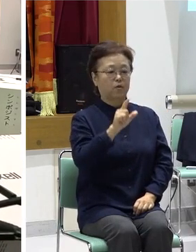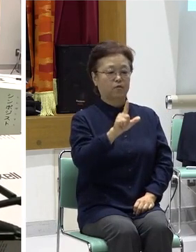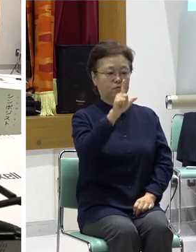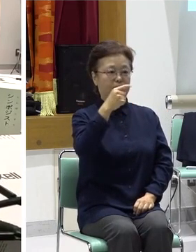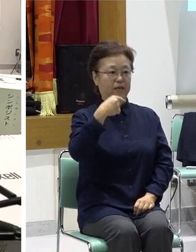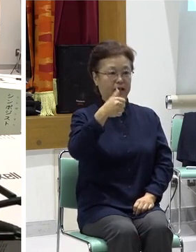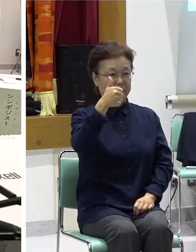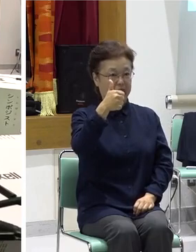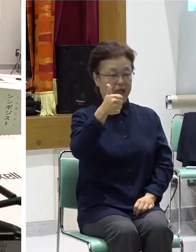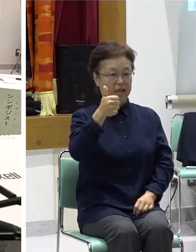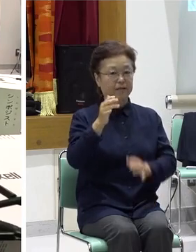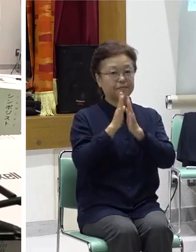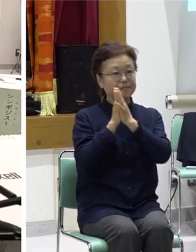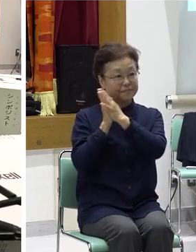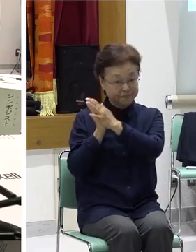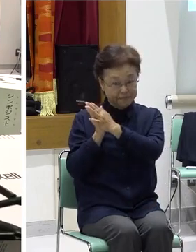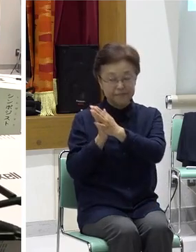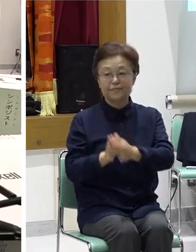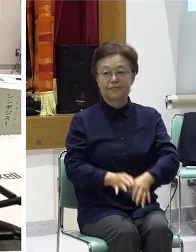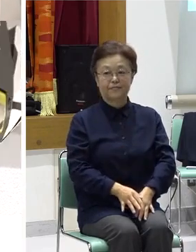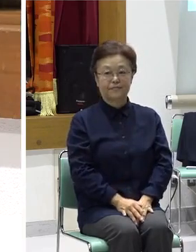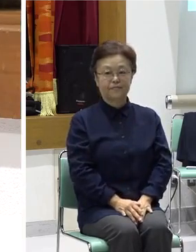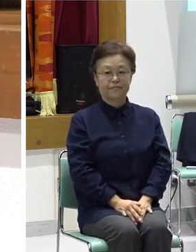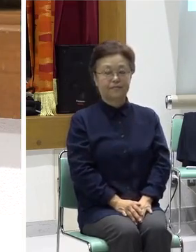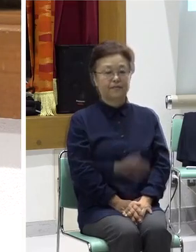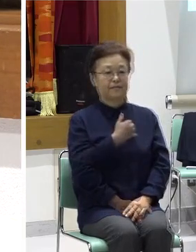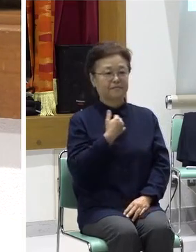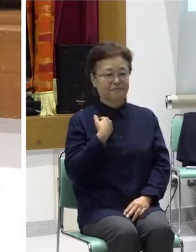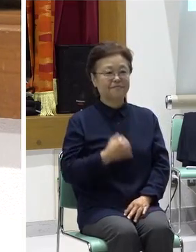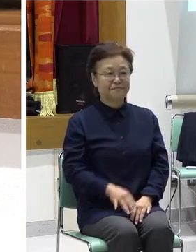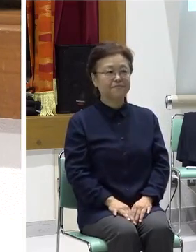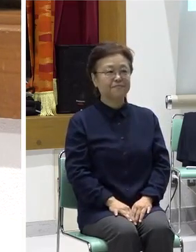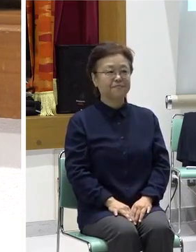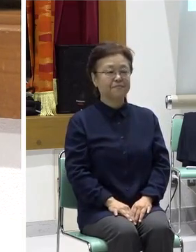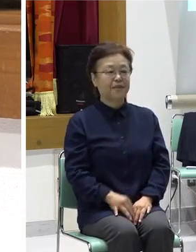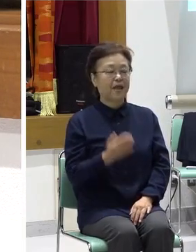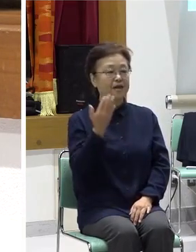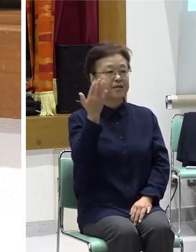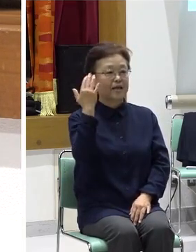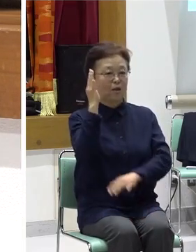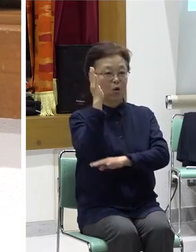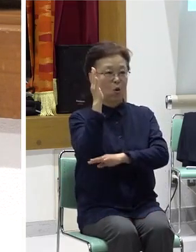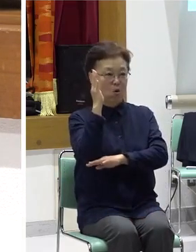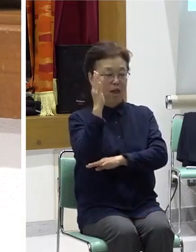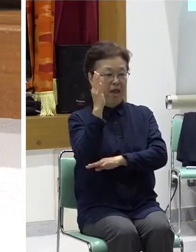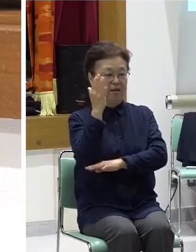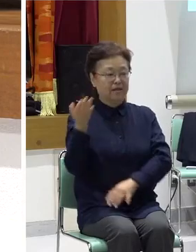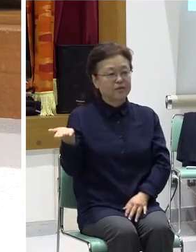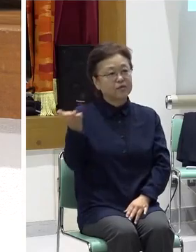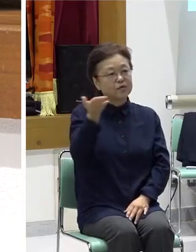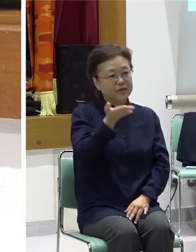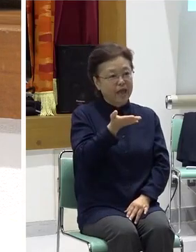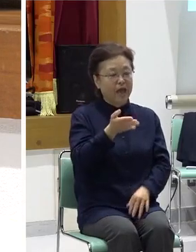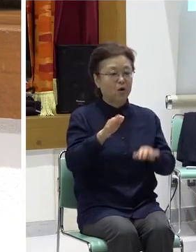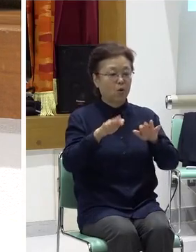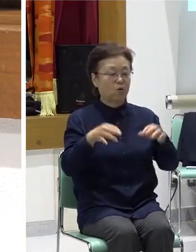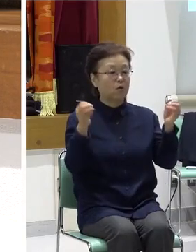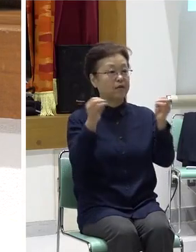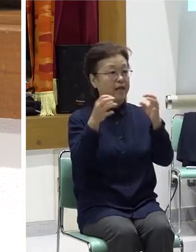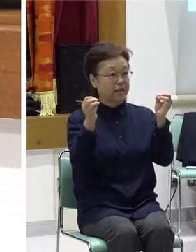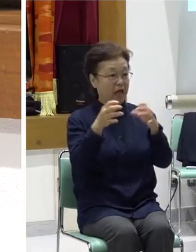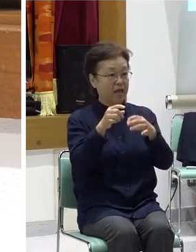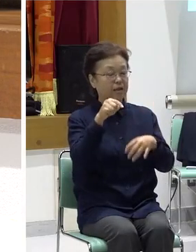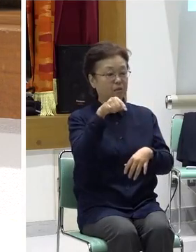思います。小野部先生どうぞよろしくお願いいたします。 先ほどの講演に引き続いて、この対談ではです